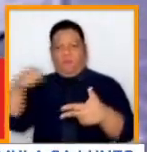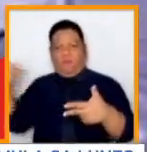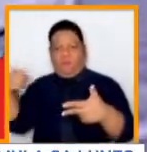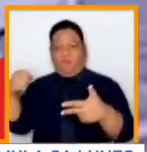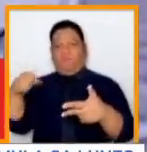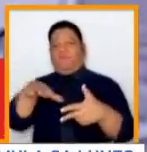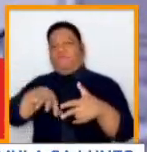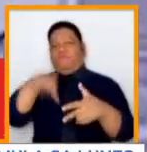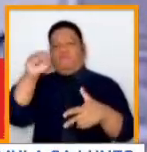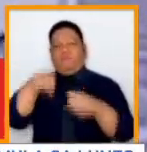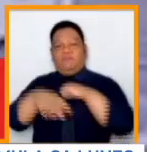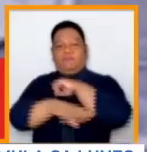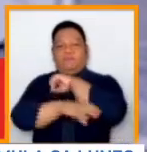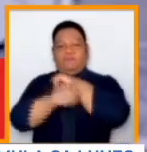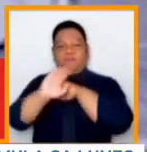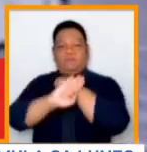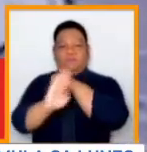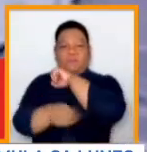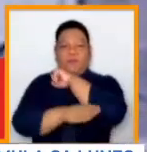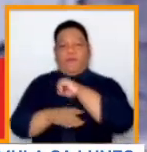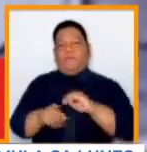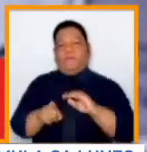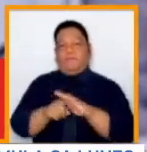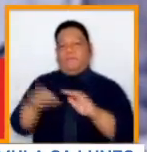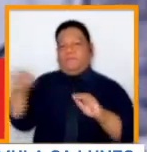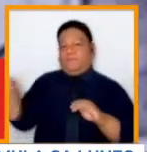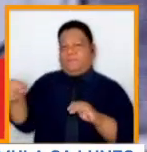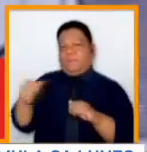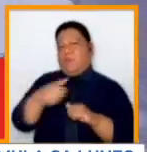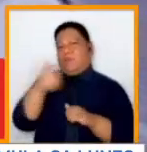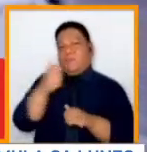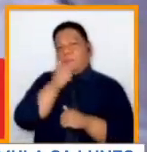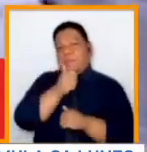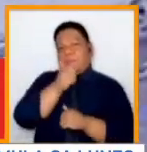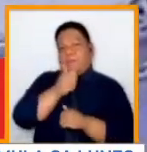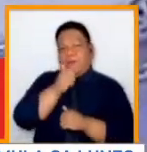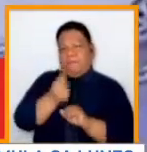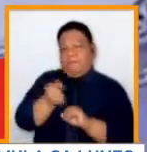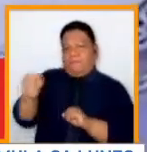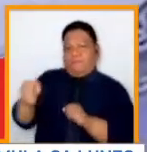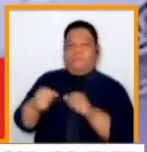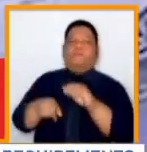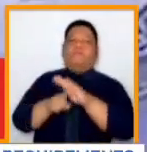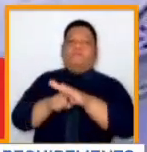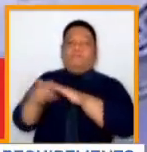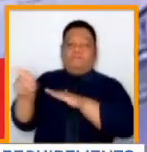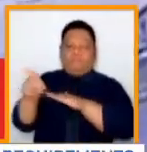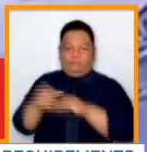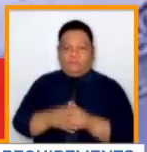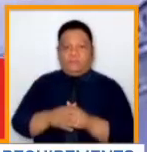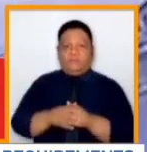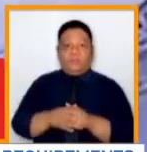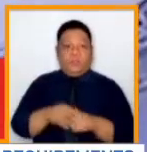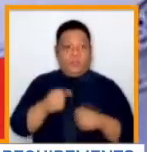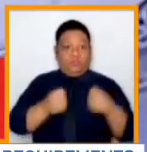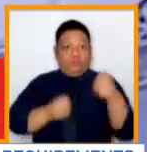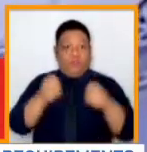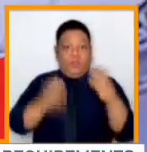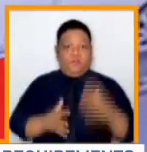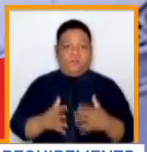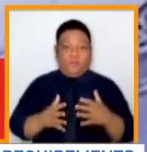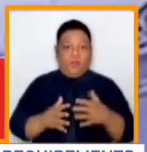ng driver, saka ipinasa isa-isa pang kasamahang babae. Mabilis nakasibat ang grupo. Habang ang driver naiwan sa likod ng